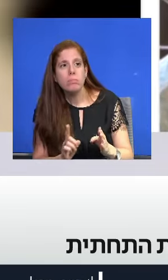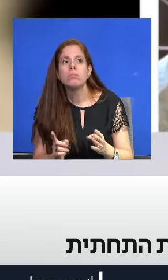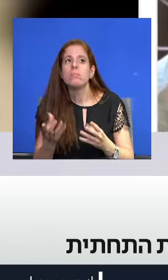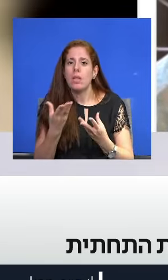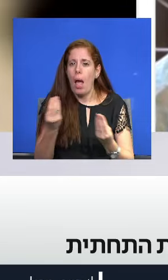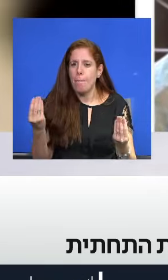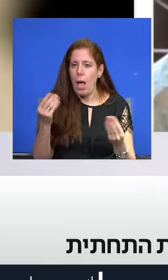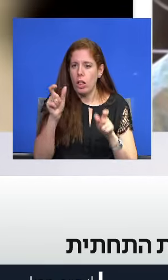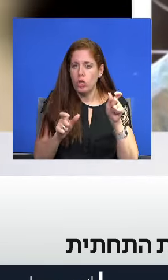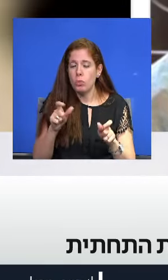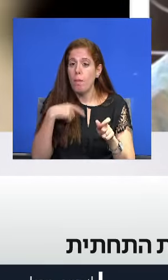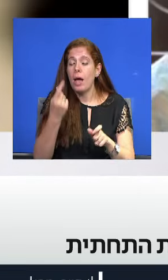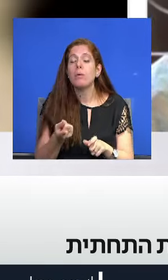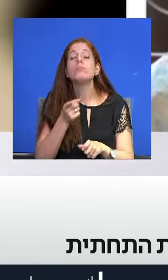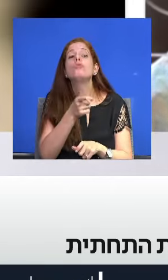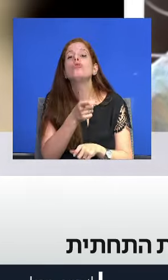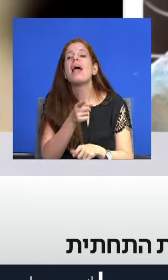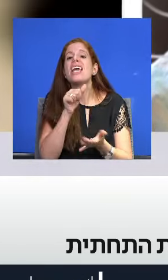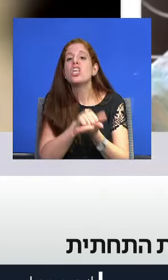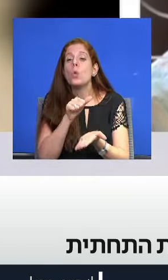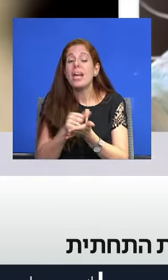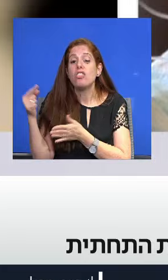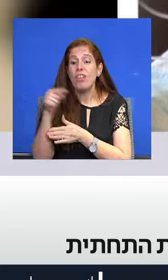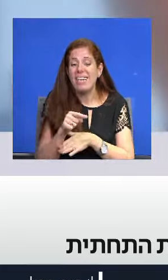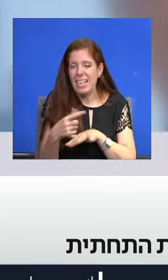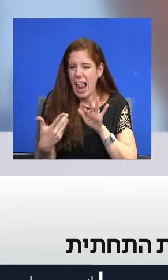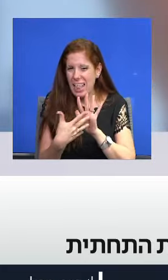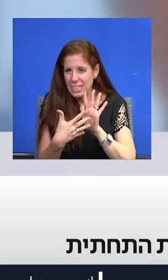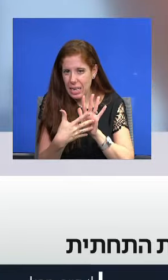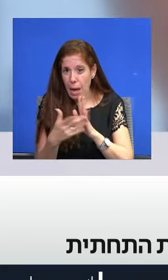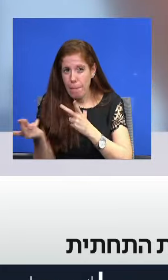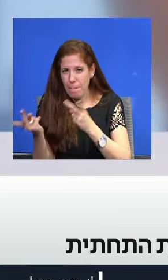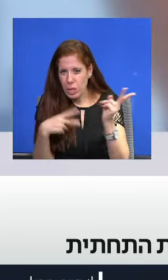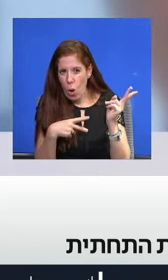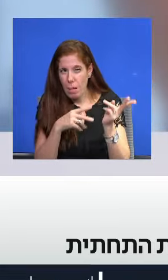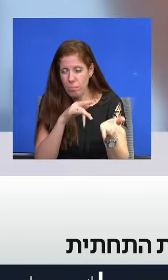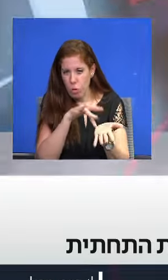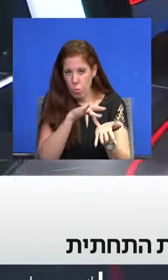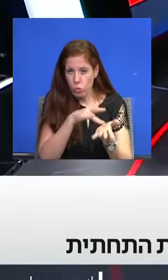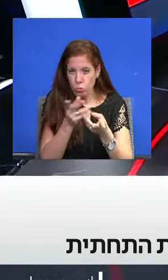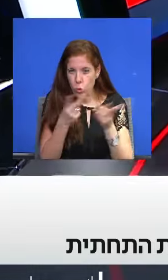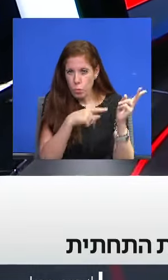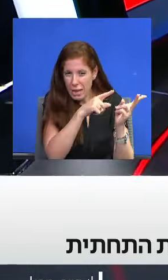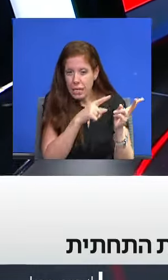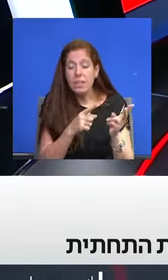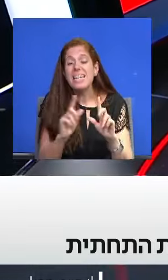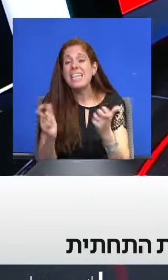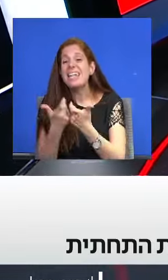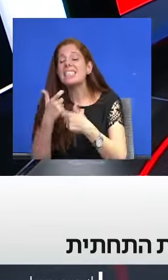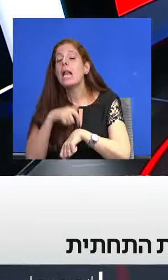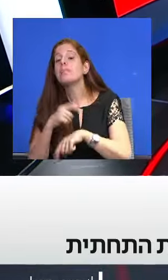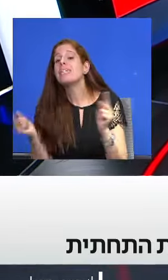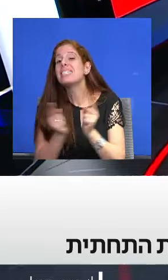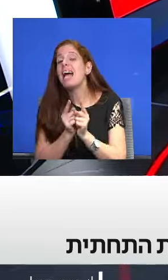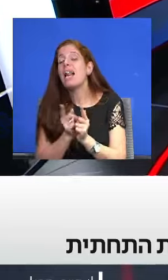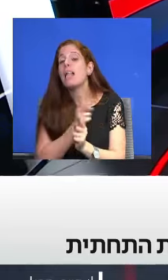כך שעיתונאית שהגיעה לסקר, לחסות את הסיפור הזה בבית החולים בטהרן שבו היא מאושפזת, למעשה נעצרה לזמן קצר על ידי המשטרה שנפרסה